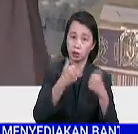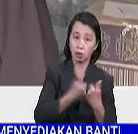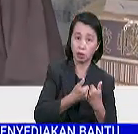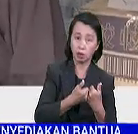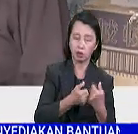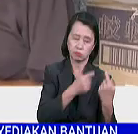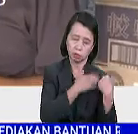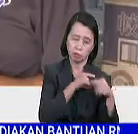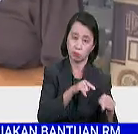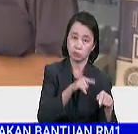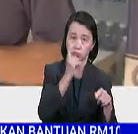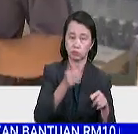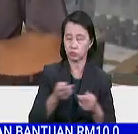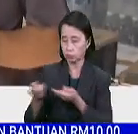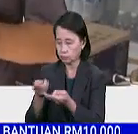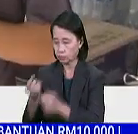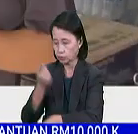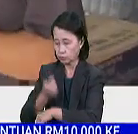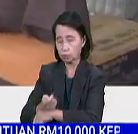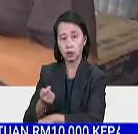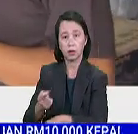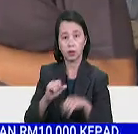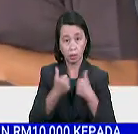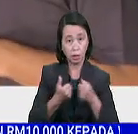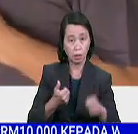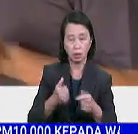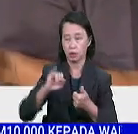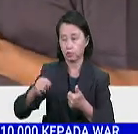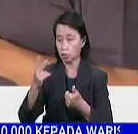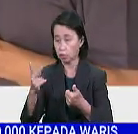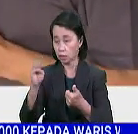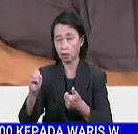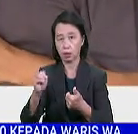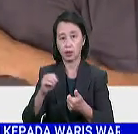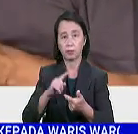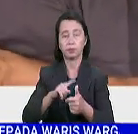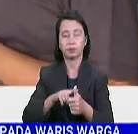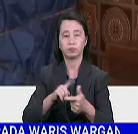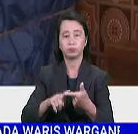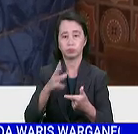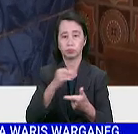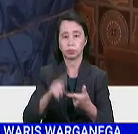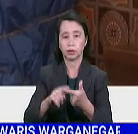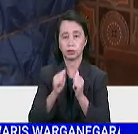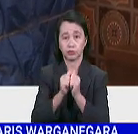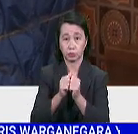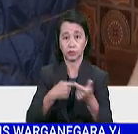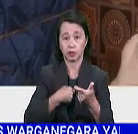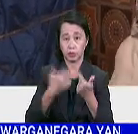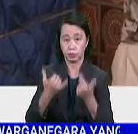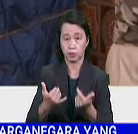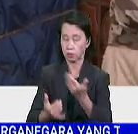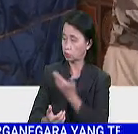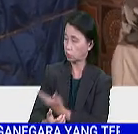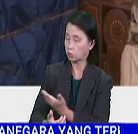yang bertanggung jawab untuk melaksanakan penugasan ini ialah jabatan kebajikan masyarakat Dana bersama-sama saya ketika